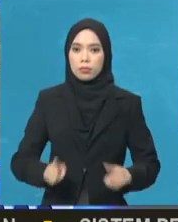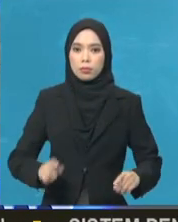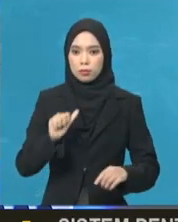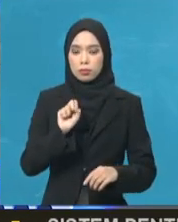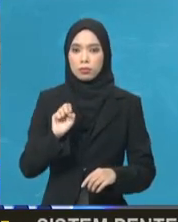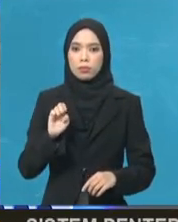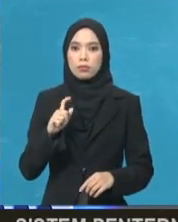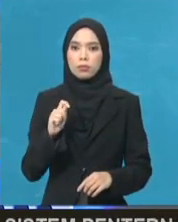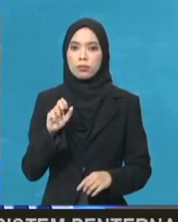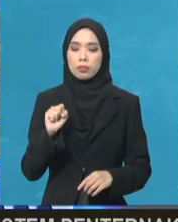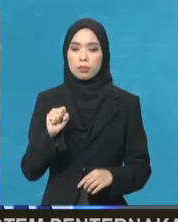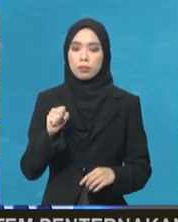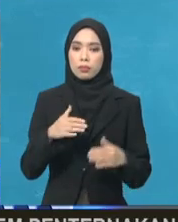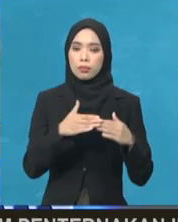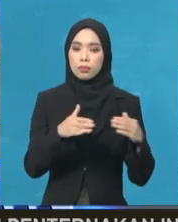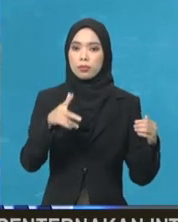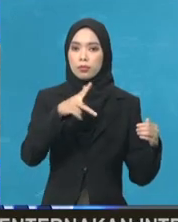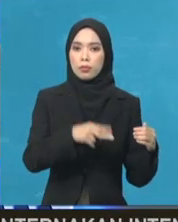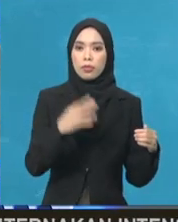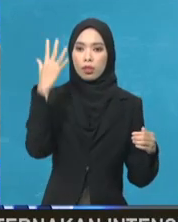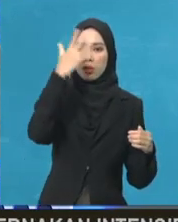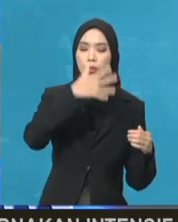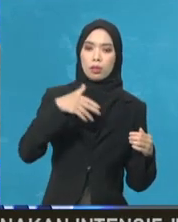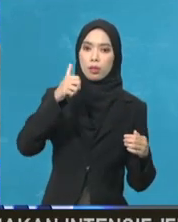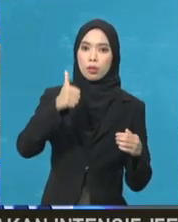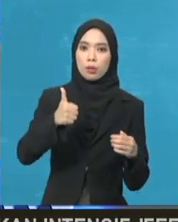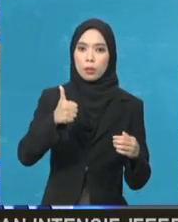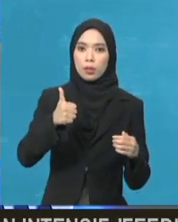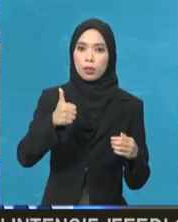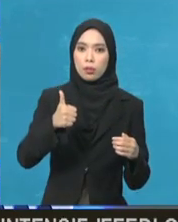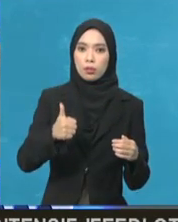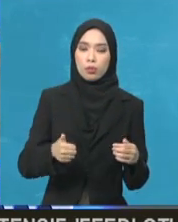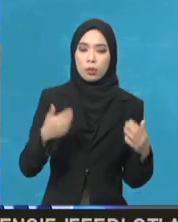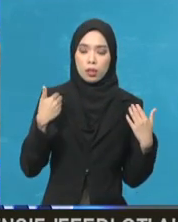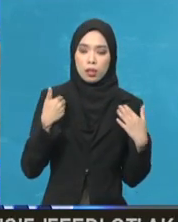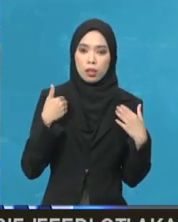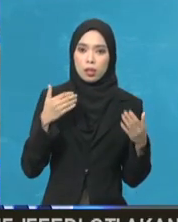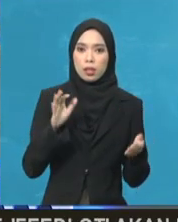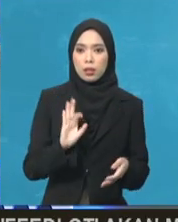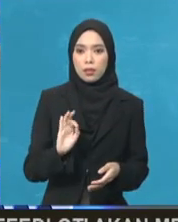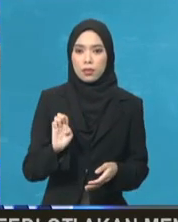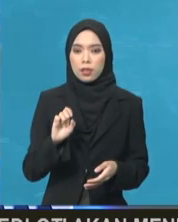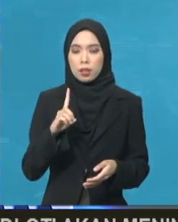barunya yang dilanjutkan dengan pembukaan kemudahan fat loss baharu syari'at berkenaan sistem